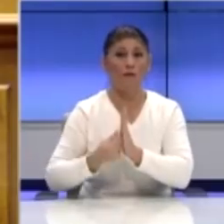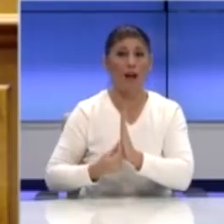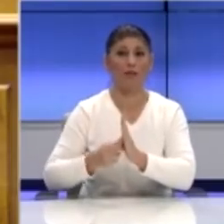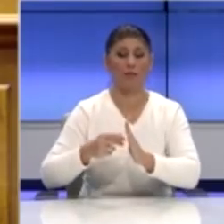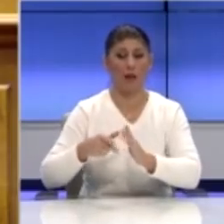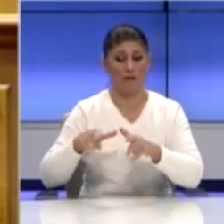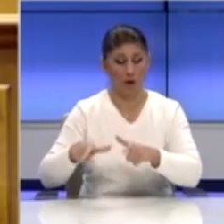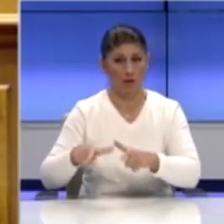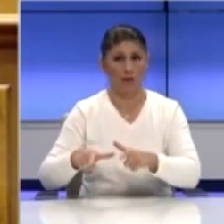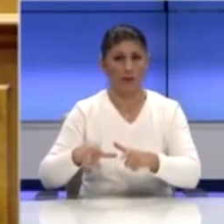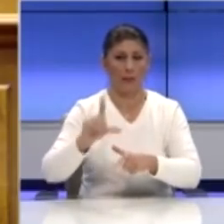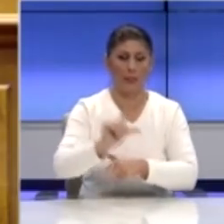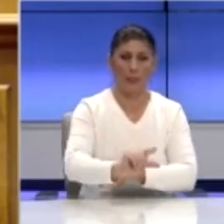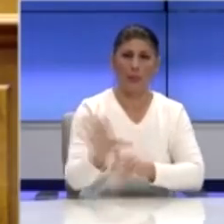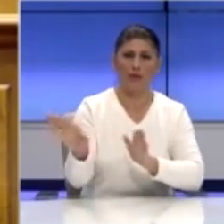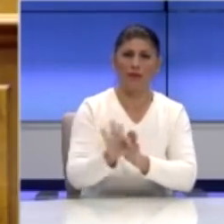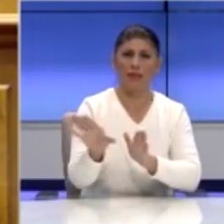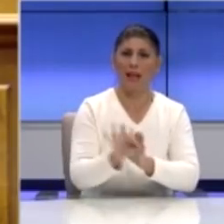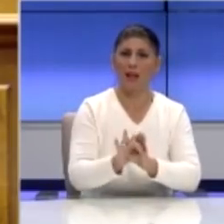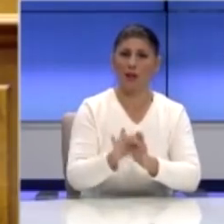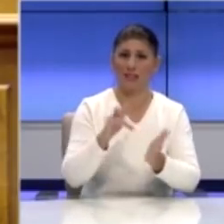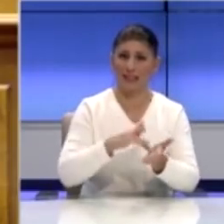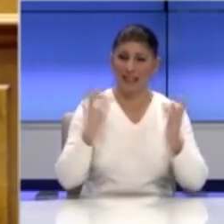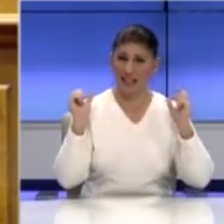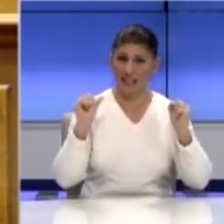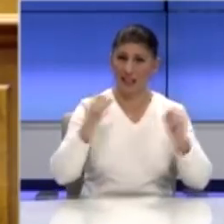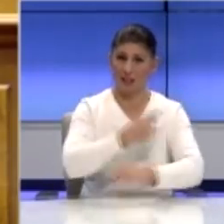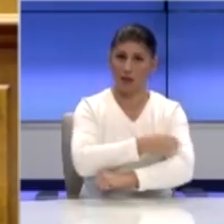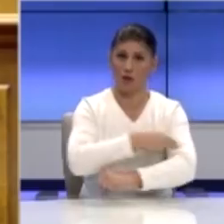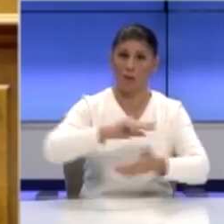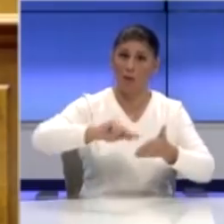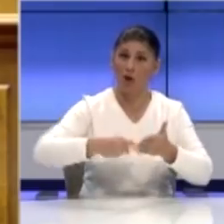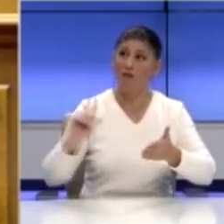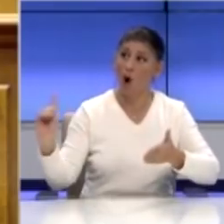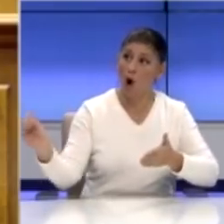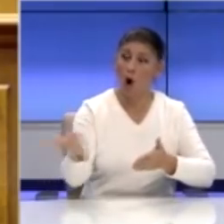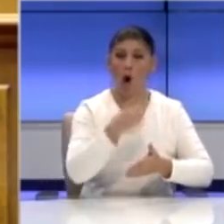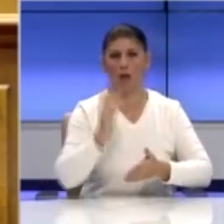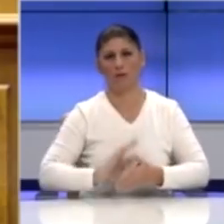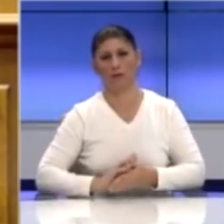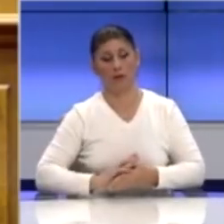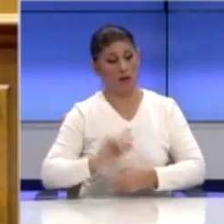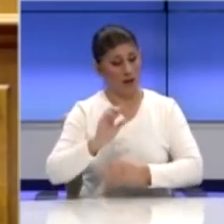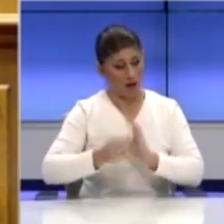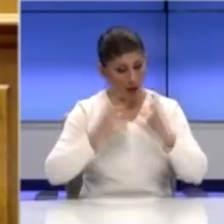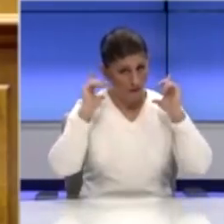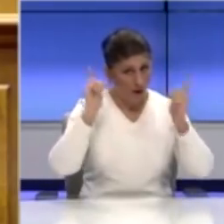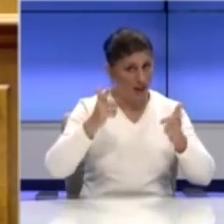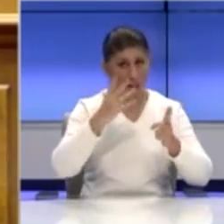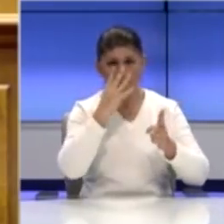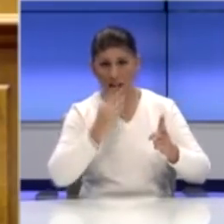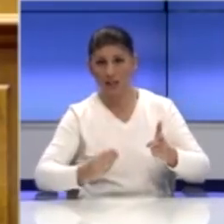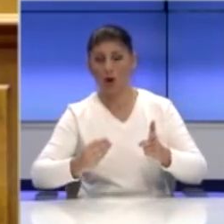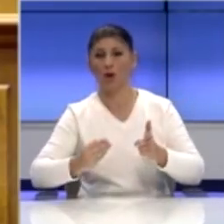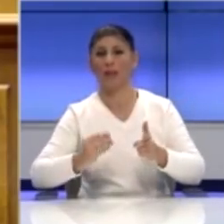τα υποστελεχωμένα κέντρα υγείας και νοσοκομεία έχουν την υπογραφή όλων σας και της Νέας Δημοκρατίας και του